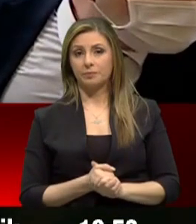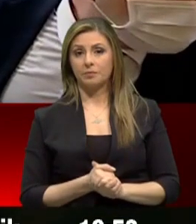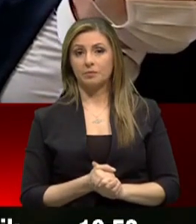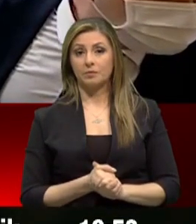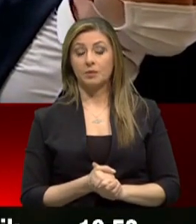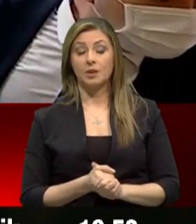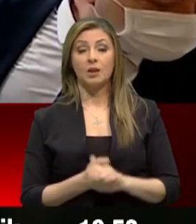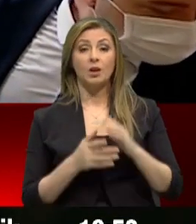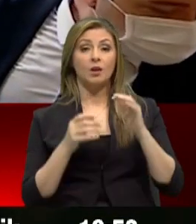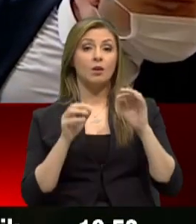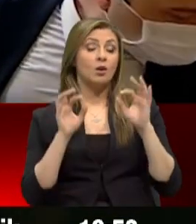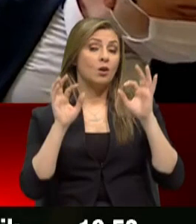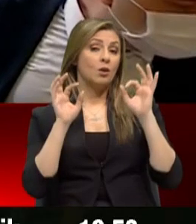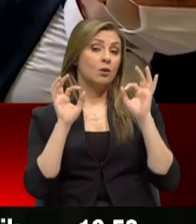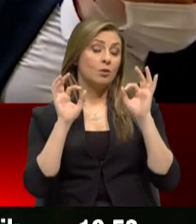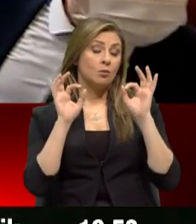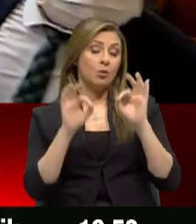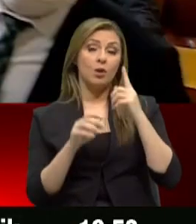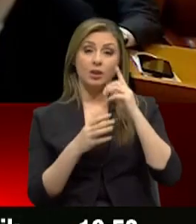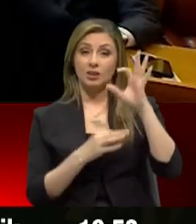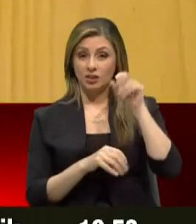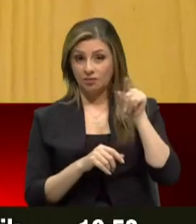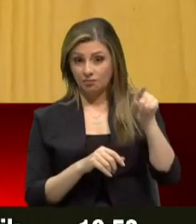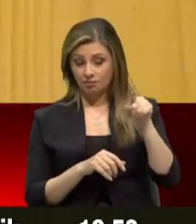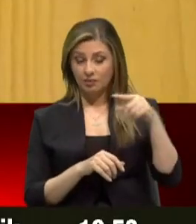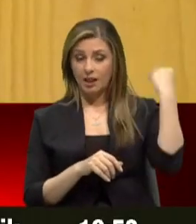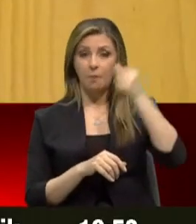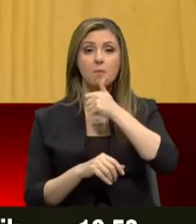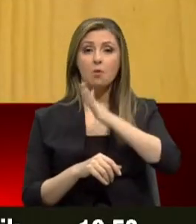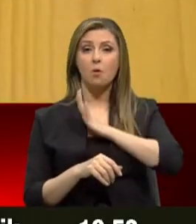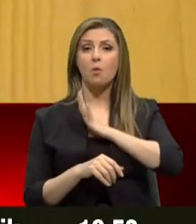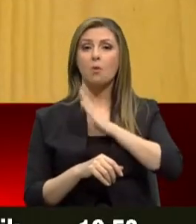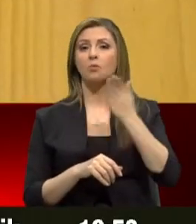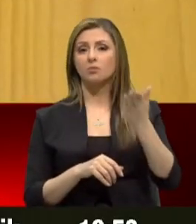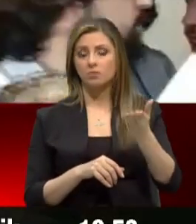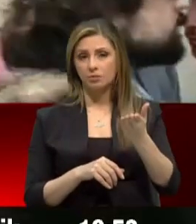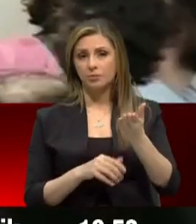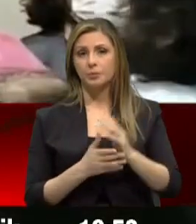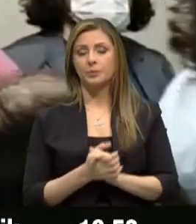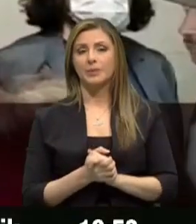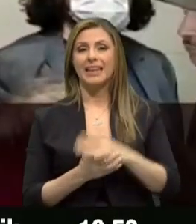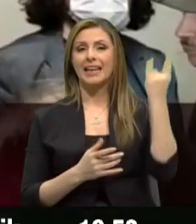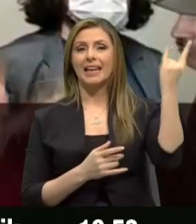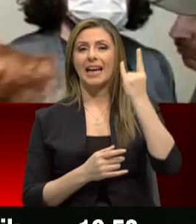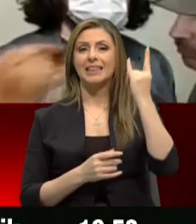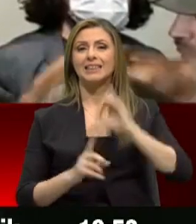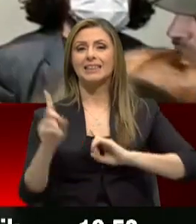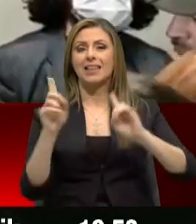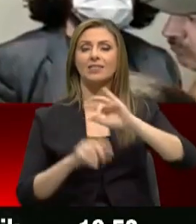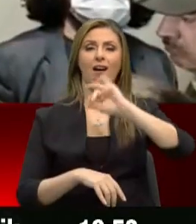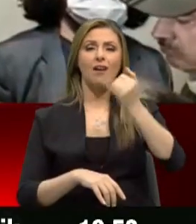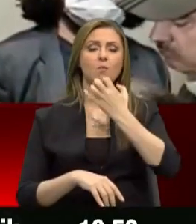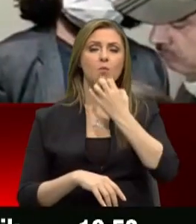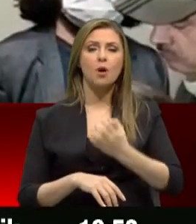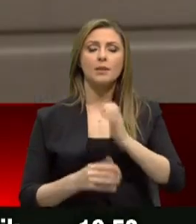vız gelecek, tırıs gidecek şahıs İmamoğlu'dur. Ve iradesi de ipoteklidir. Gezi davasında ağırlaştırılmış müebbet